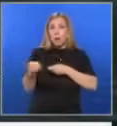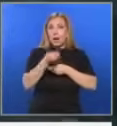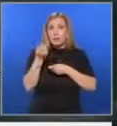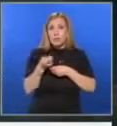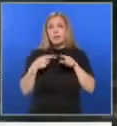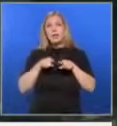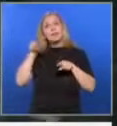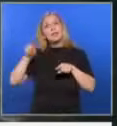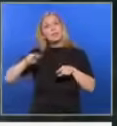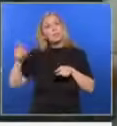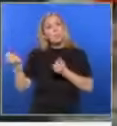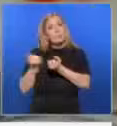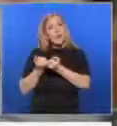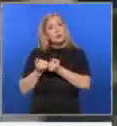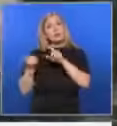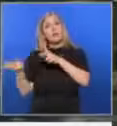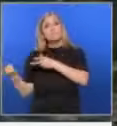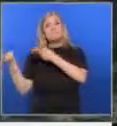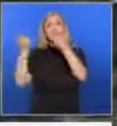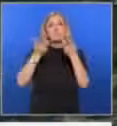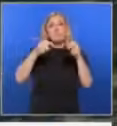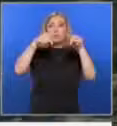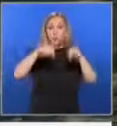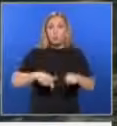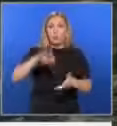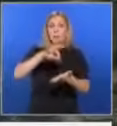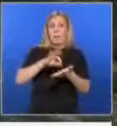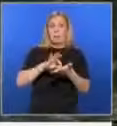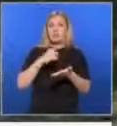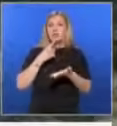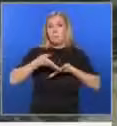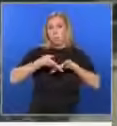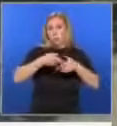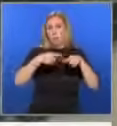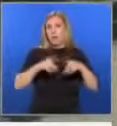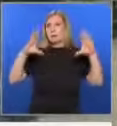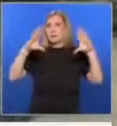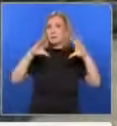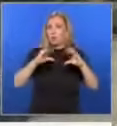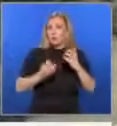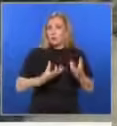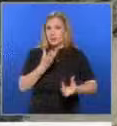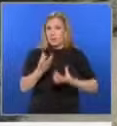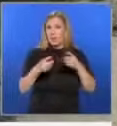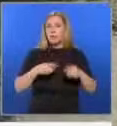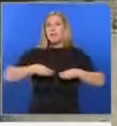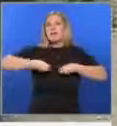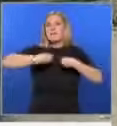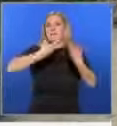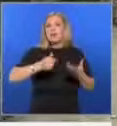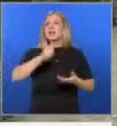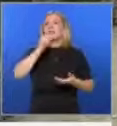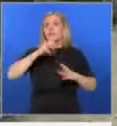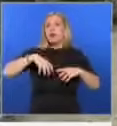места в страната, да дойдат тук на място. Преди буквално броени минути те вече са тук, хвърлят вода,